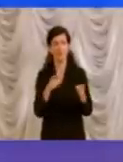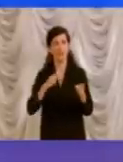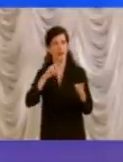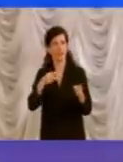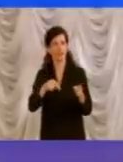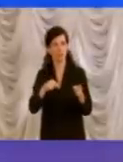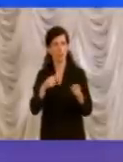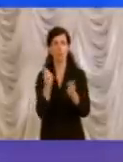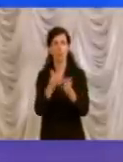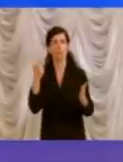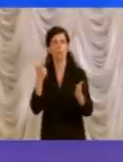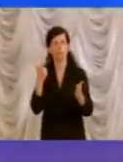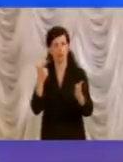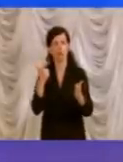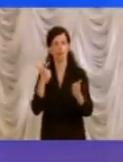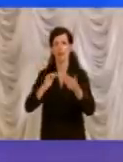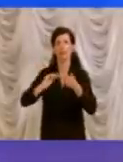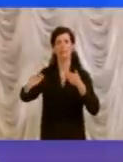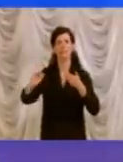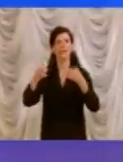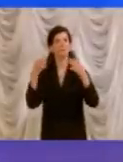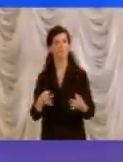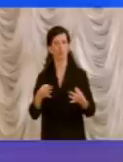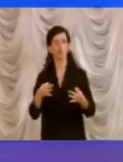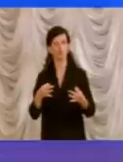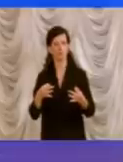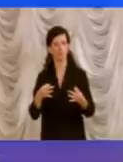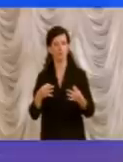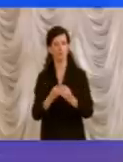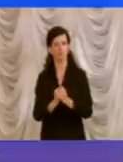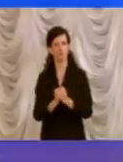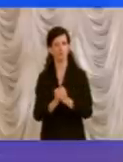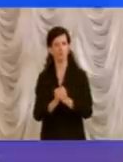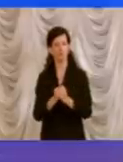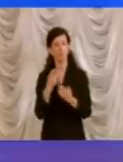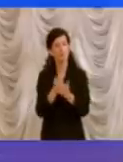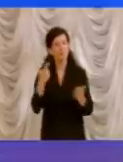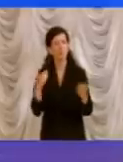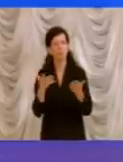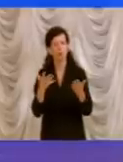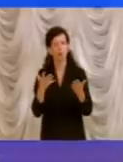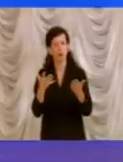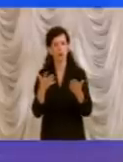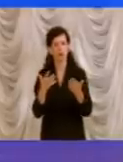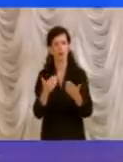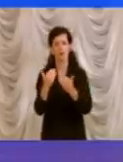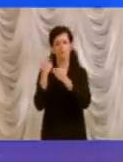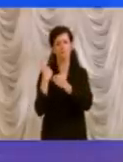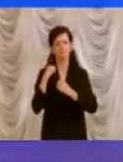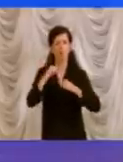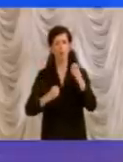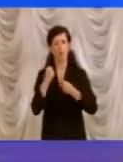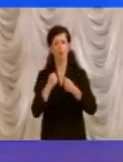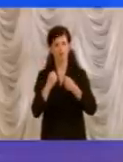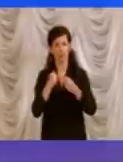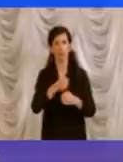importante mantenere le distanze di sicurezza sarà fondamentale è il comportamento responsabile di ciascuno di